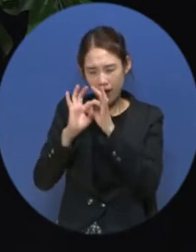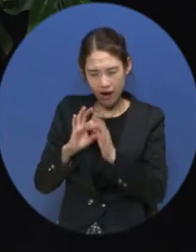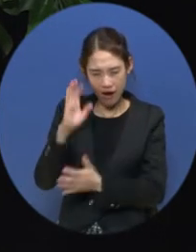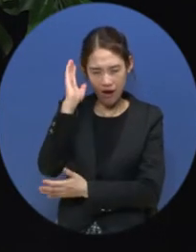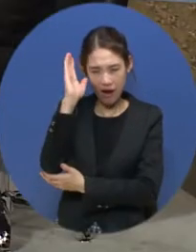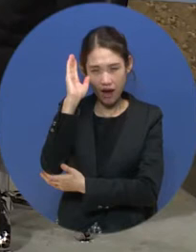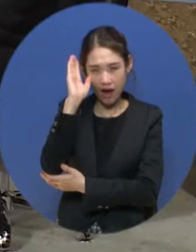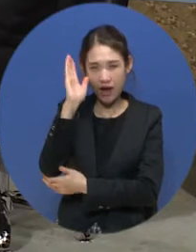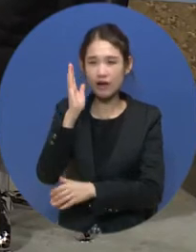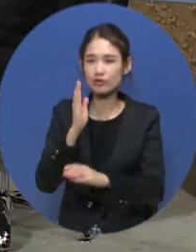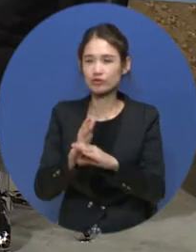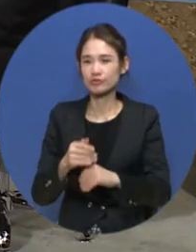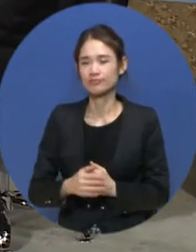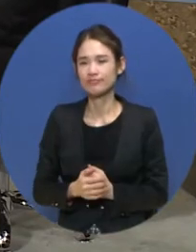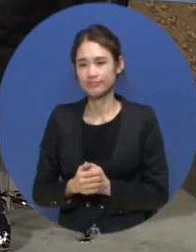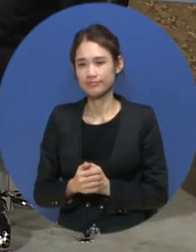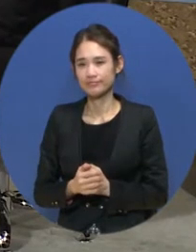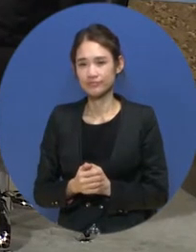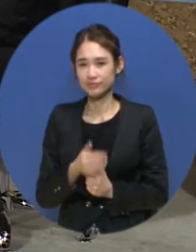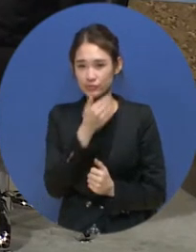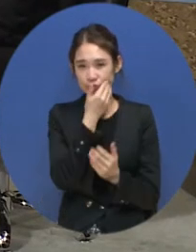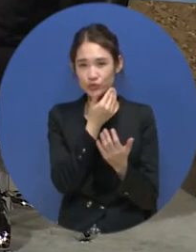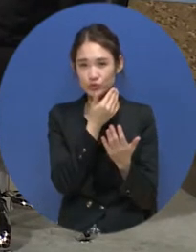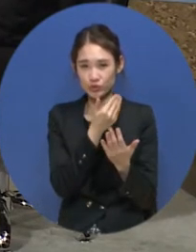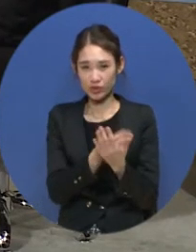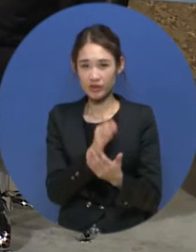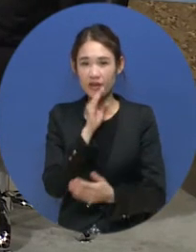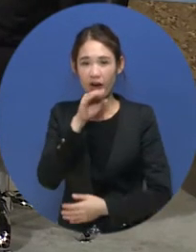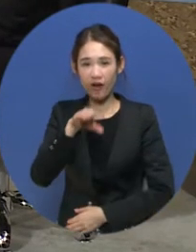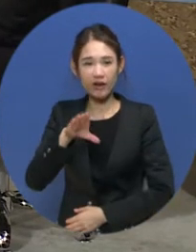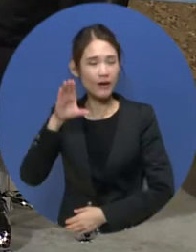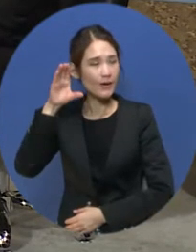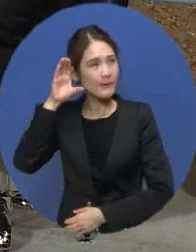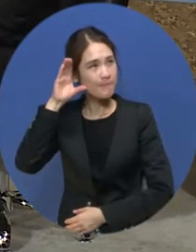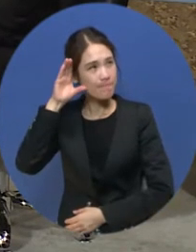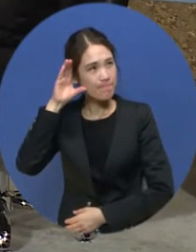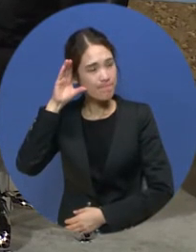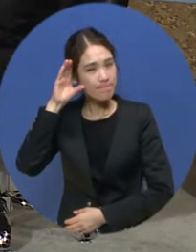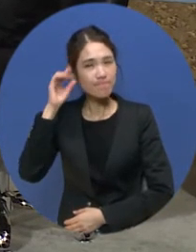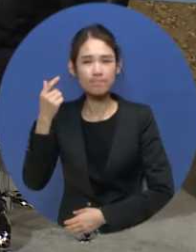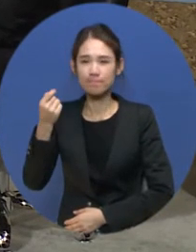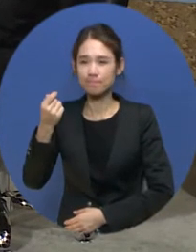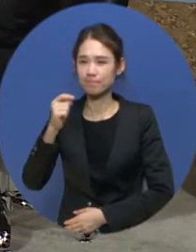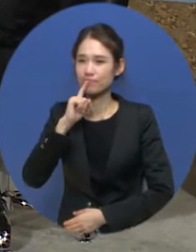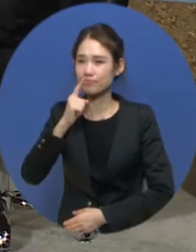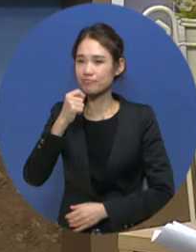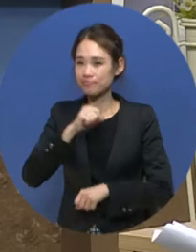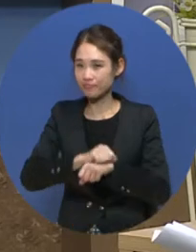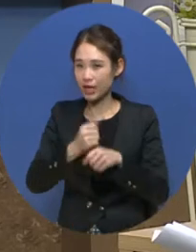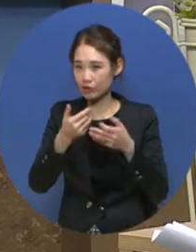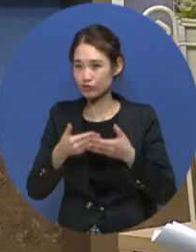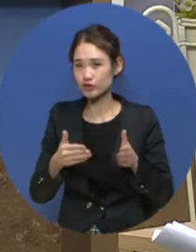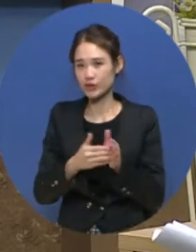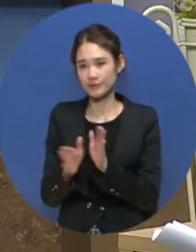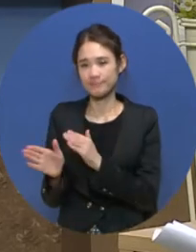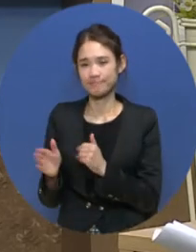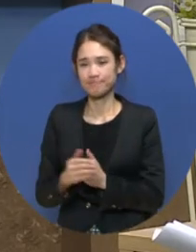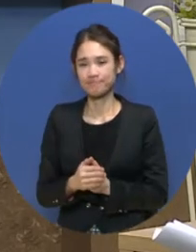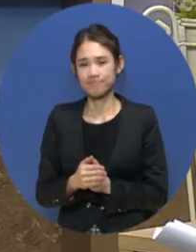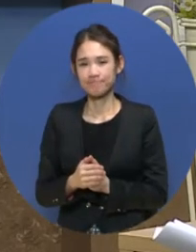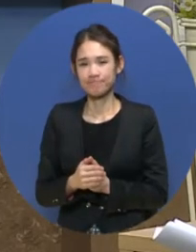당국에. 그러니까 소중한 이 현장의 목소리를 또 이렇게 말씀해 주셨는데요.